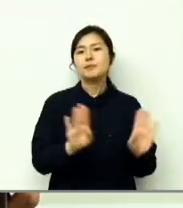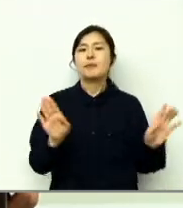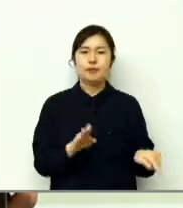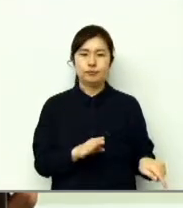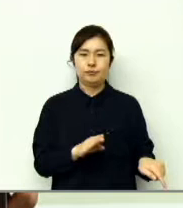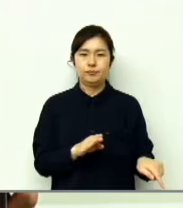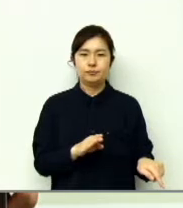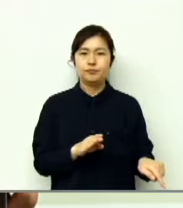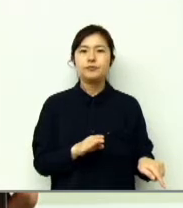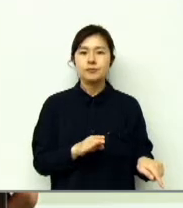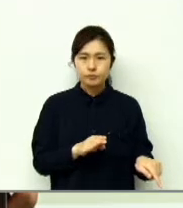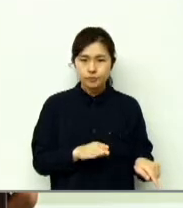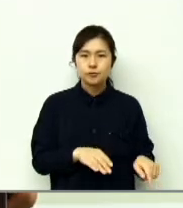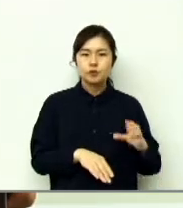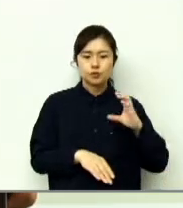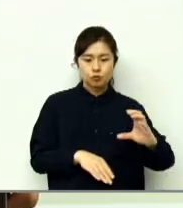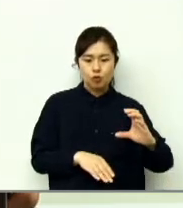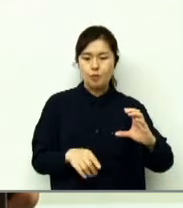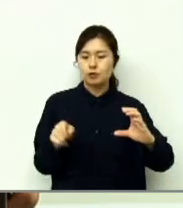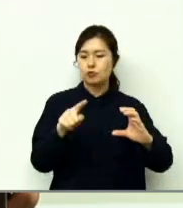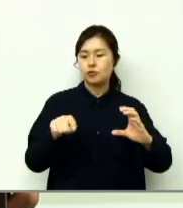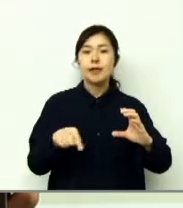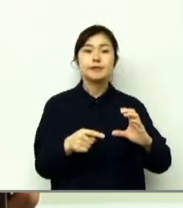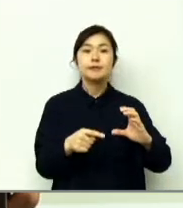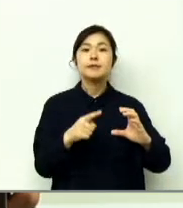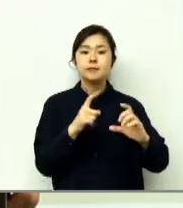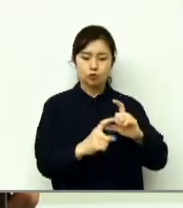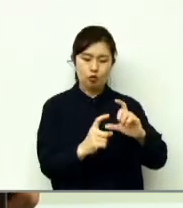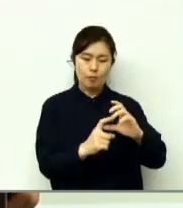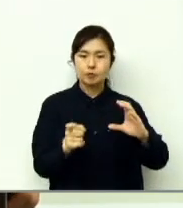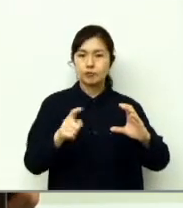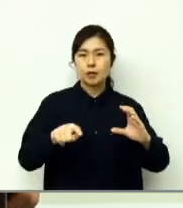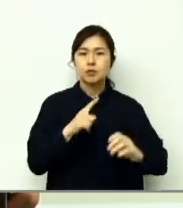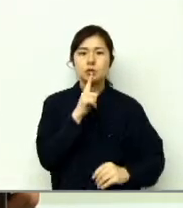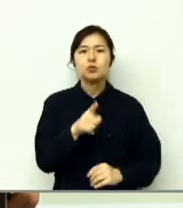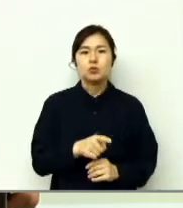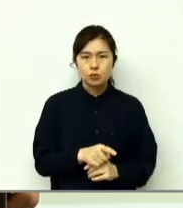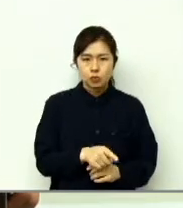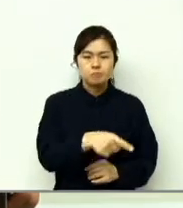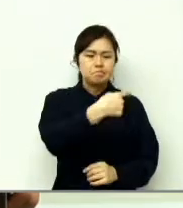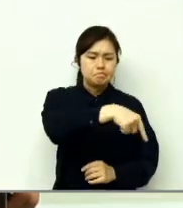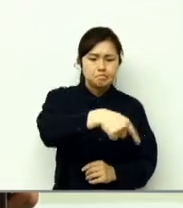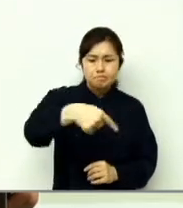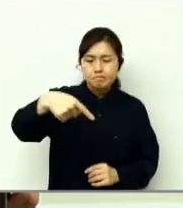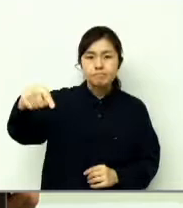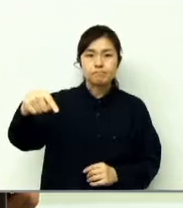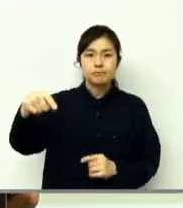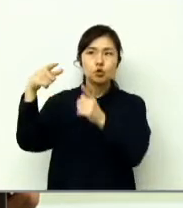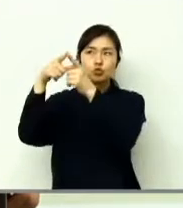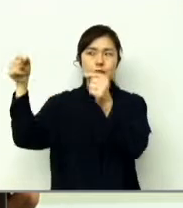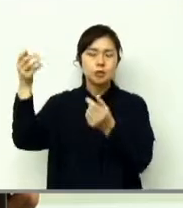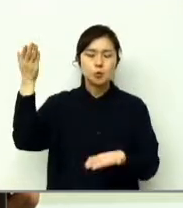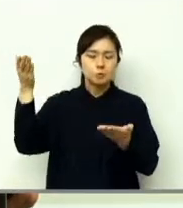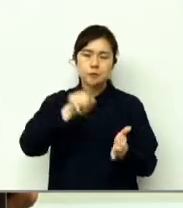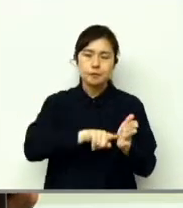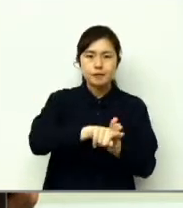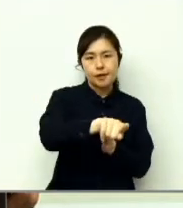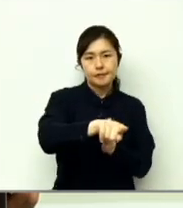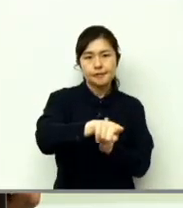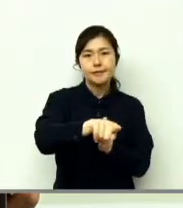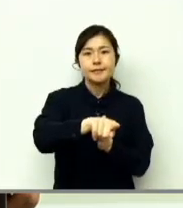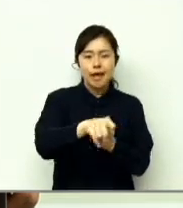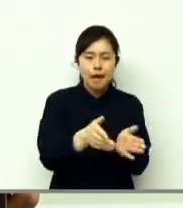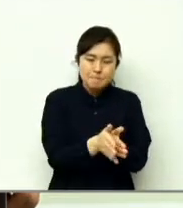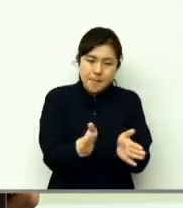して推進をしていくわけでありますけれども、まあ国に先駆けてまた国よりも幅広くですね、年代